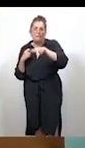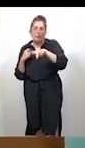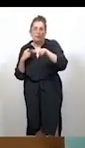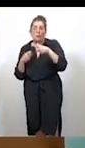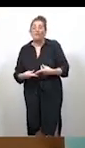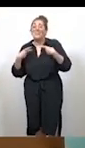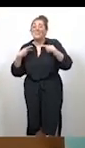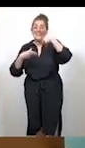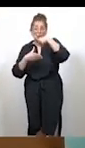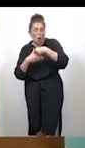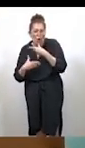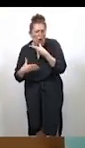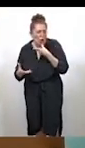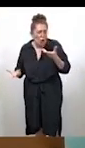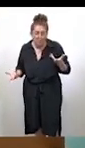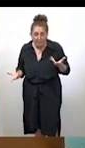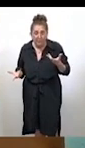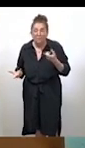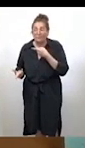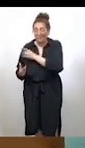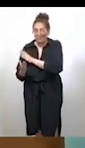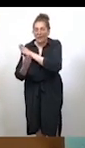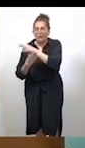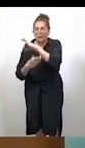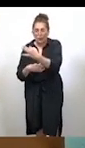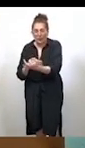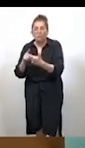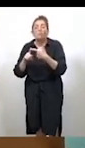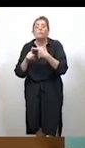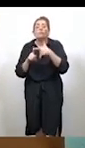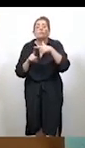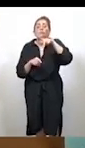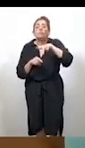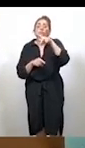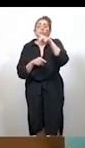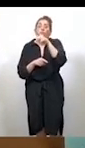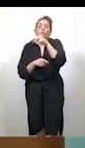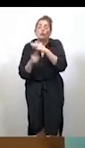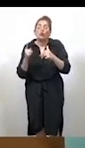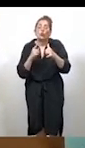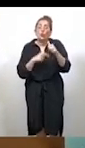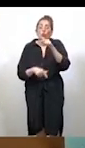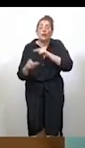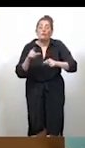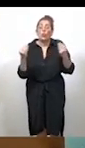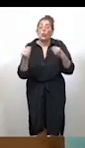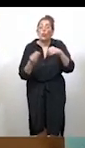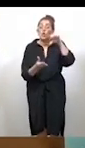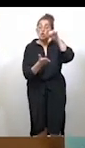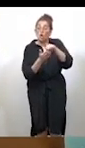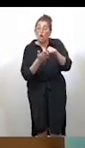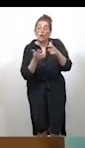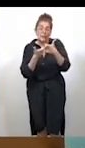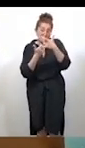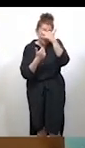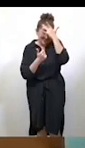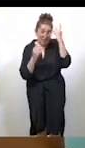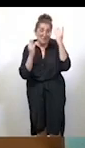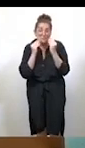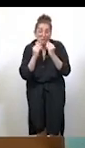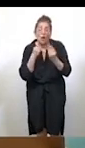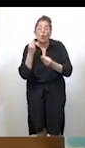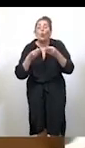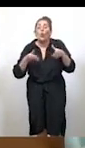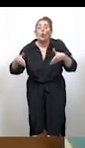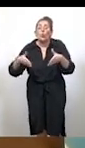Deuxième point, c'est renforcer la présence de logements locatifs sociaux en centre-ville, notamment dans des quartiers comme Saint-Michel ou Cours de la Marne. Aujourd'hui,